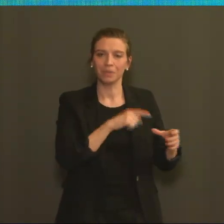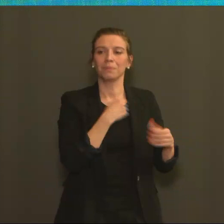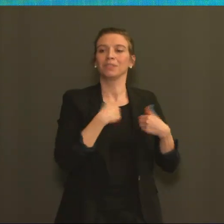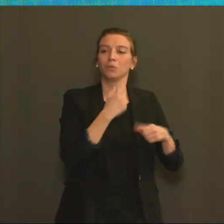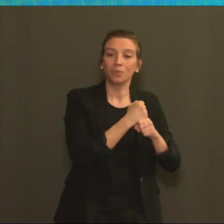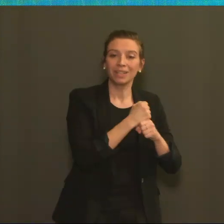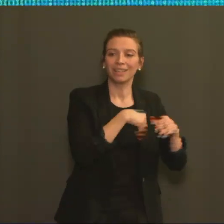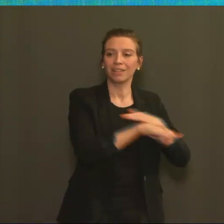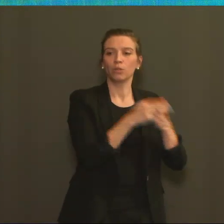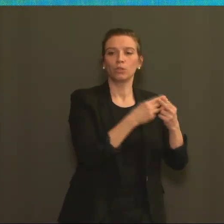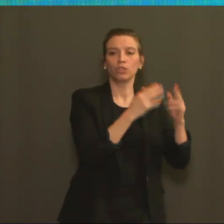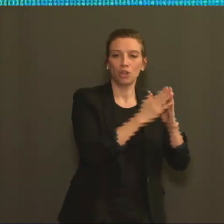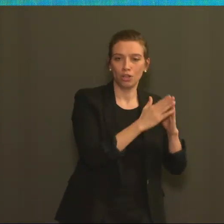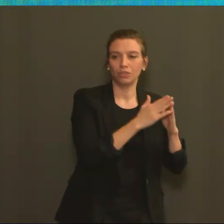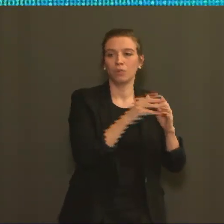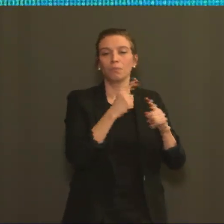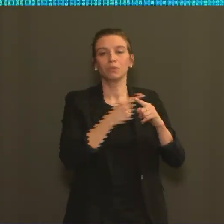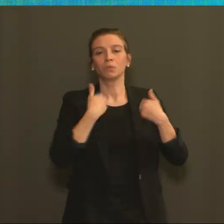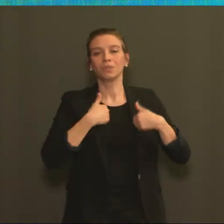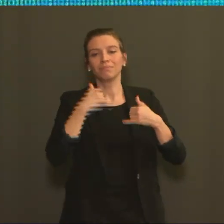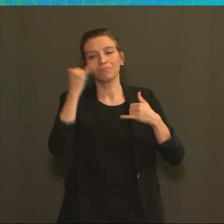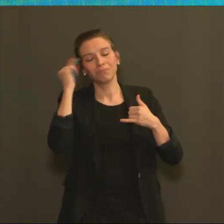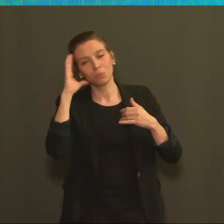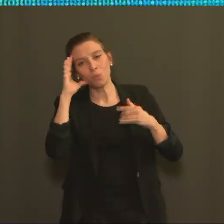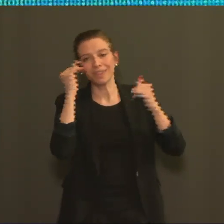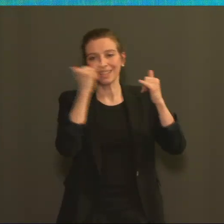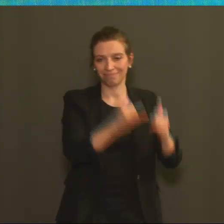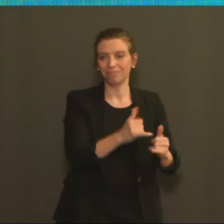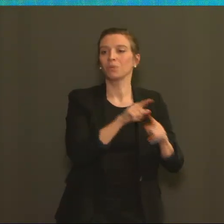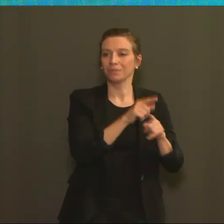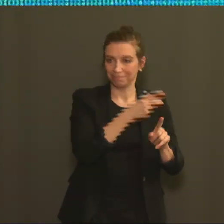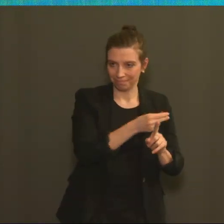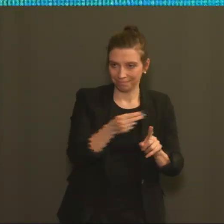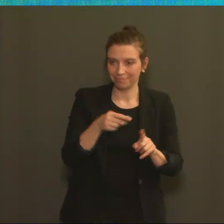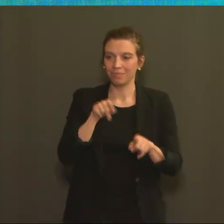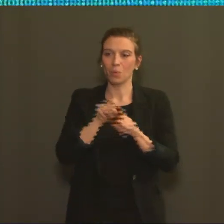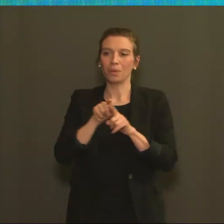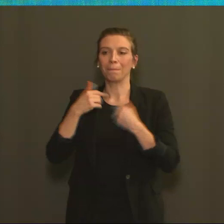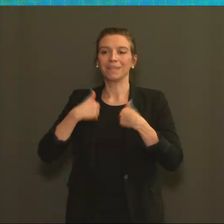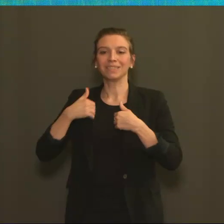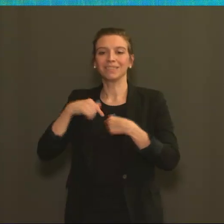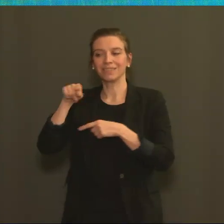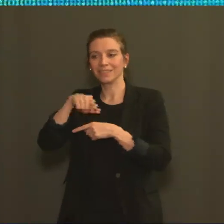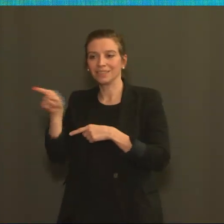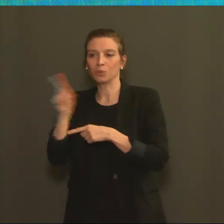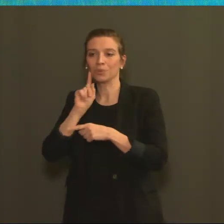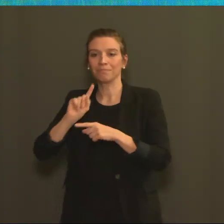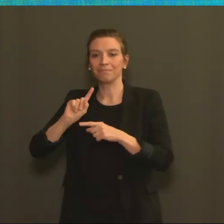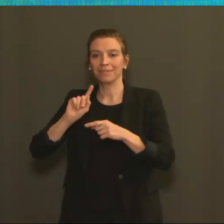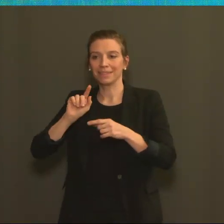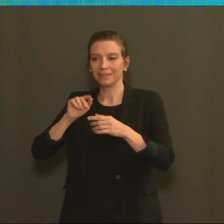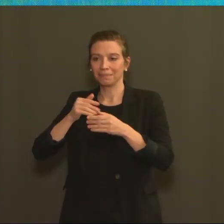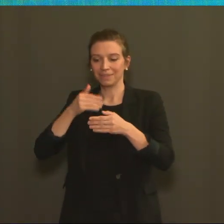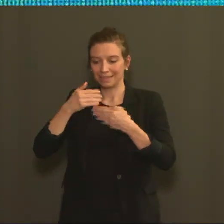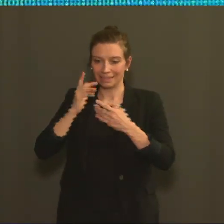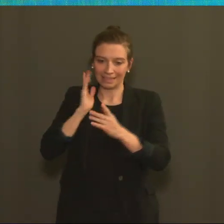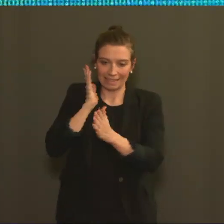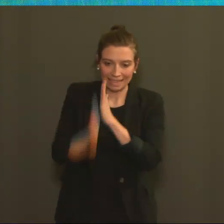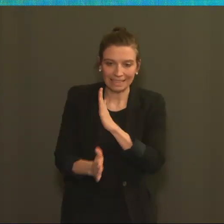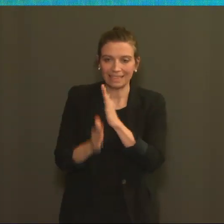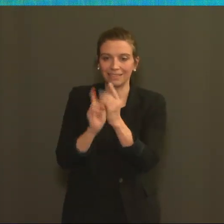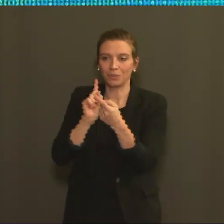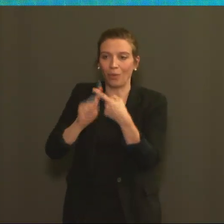ook eerste lijn en zoals steen van gucht ook net al zei zijn ook deze